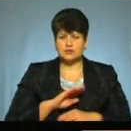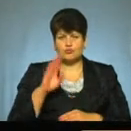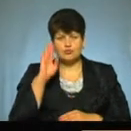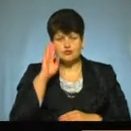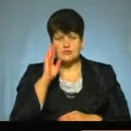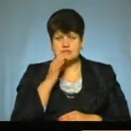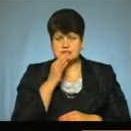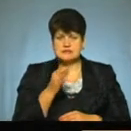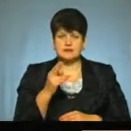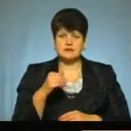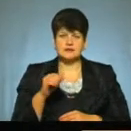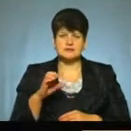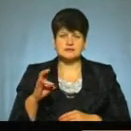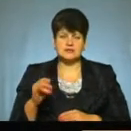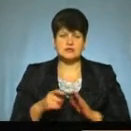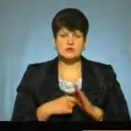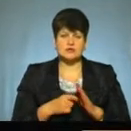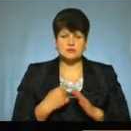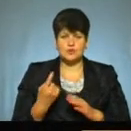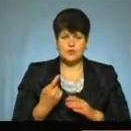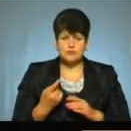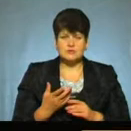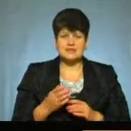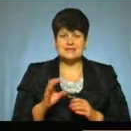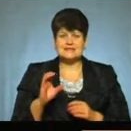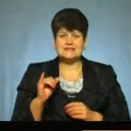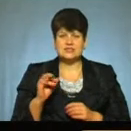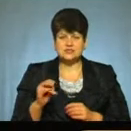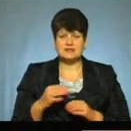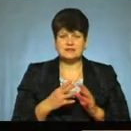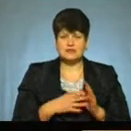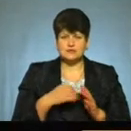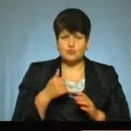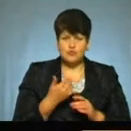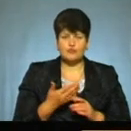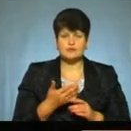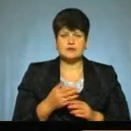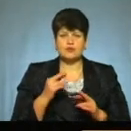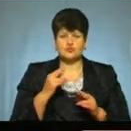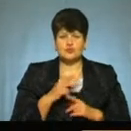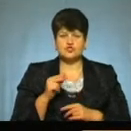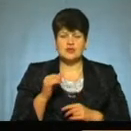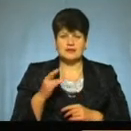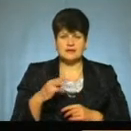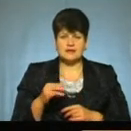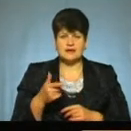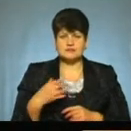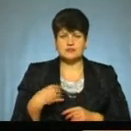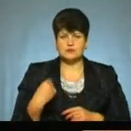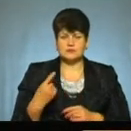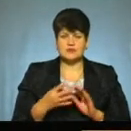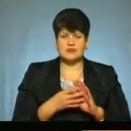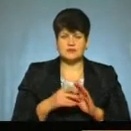у прес-центрі ДСНС Донеччини. Починаючи з січня 2019 року на Львівщині через отруєння чадним газом 9 осіб